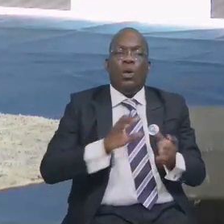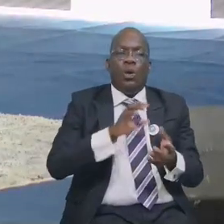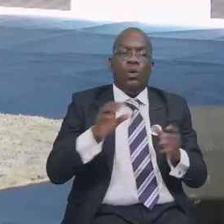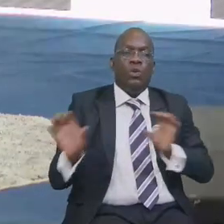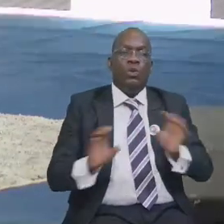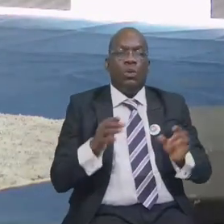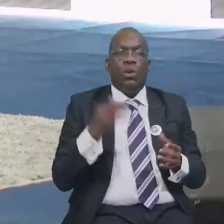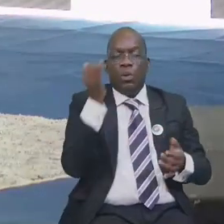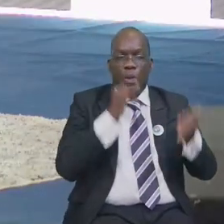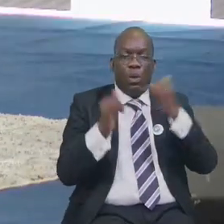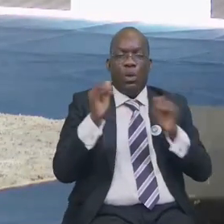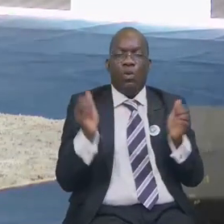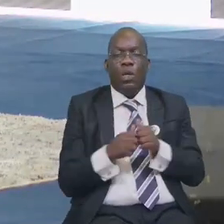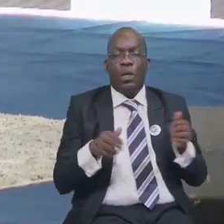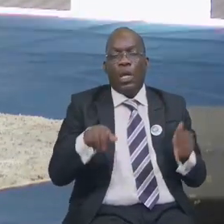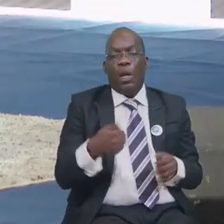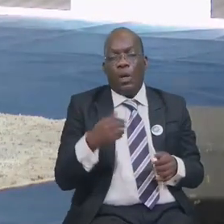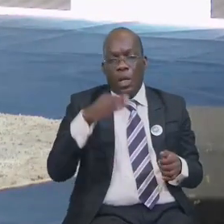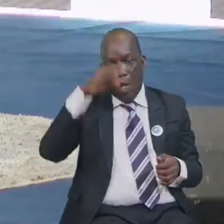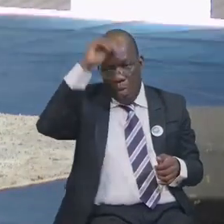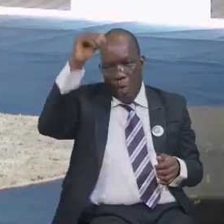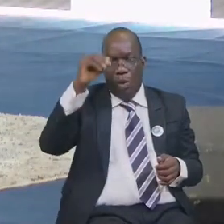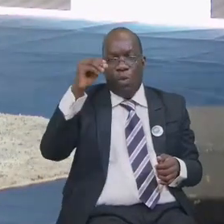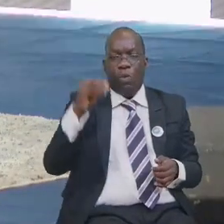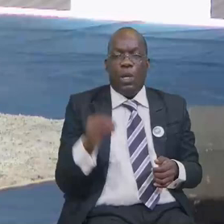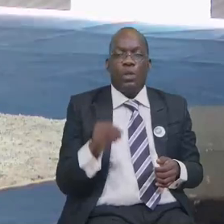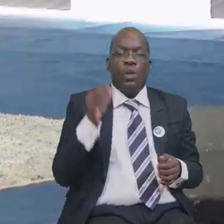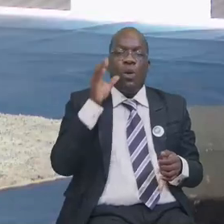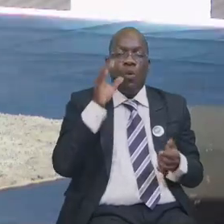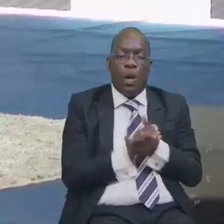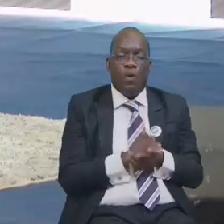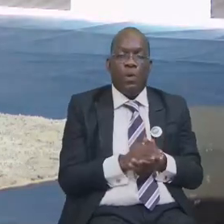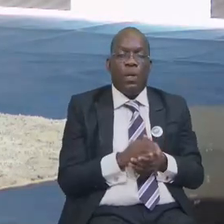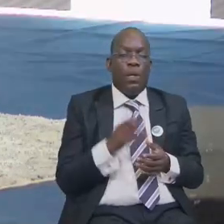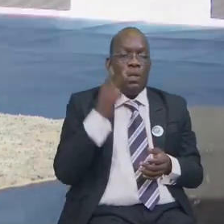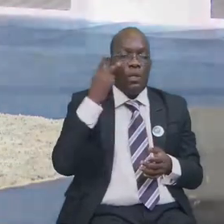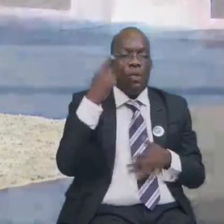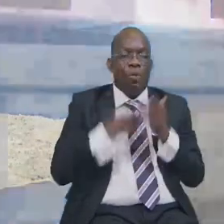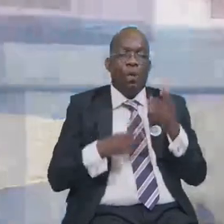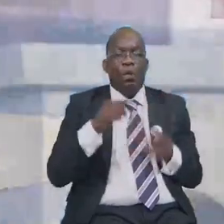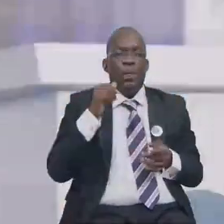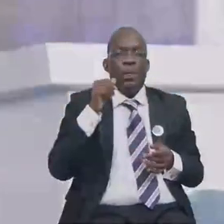d'autrui. Et quand il a fait, verset 7,